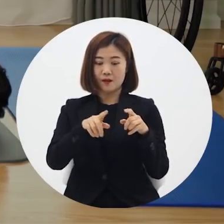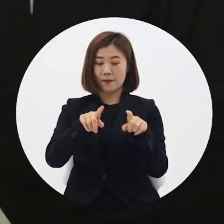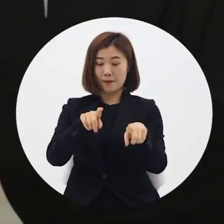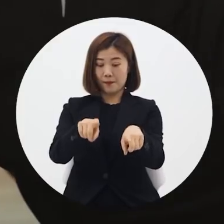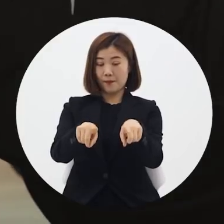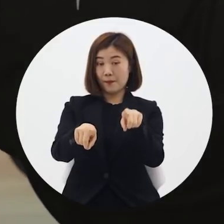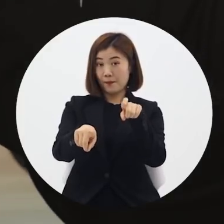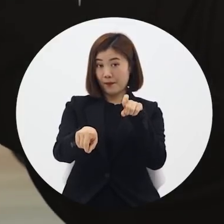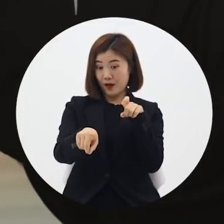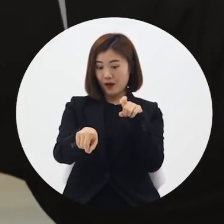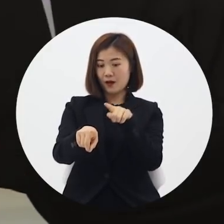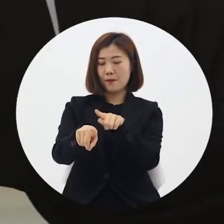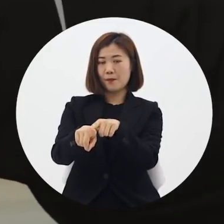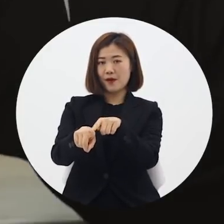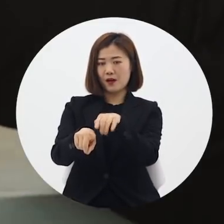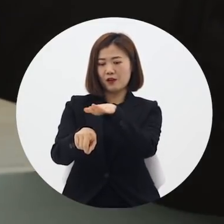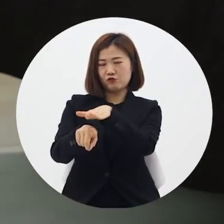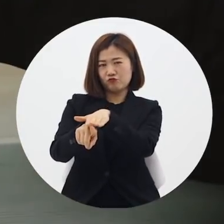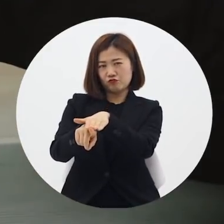다리를